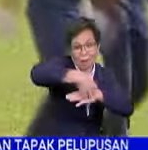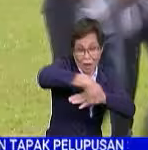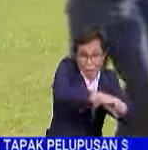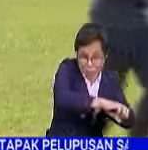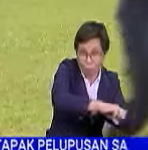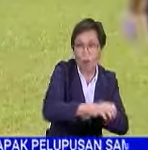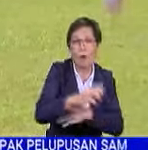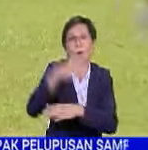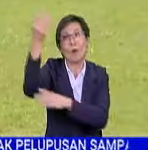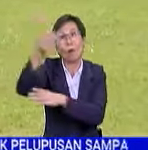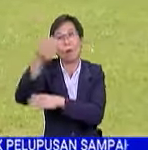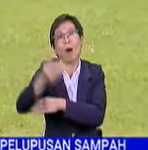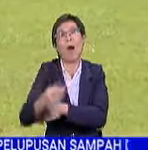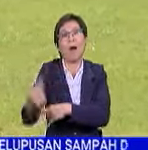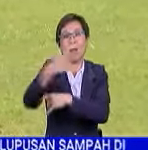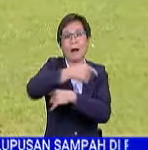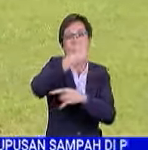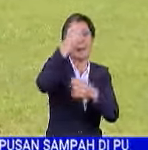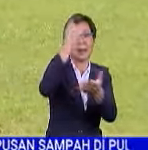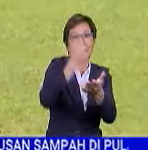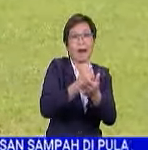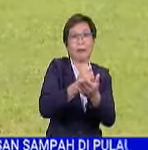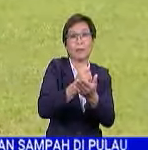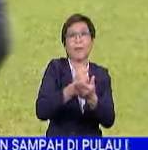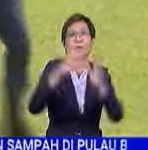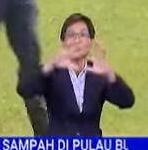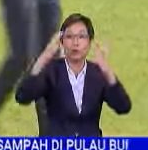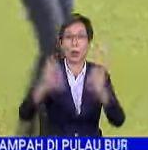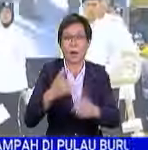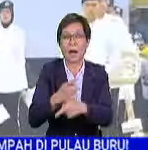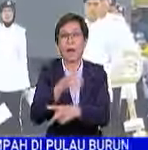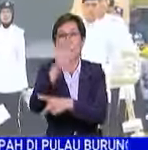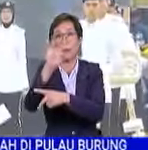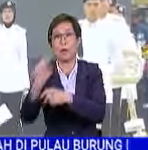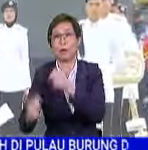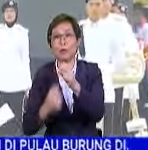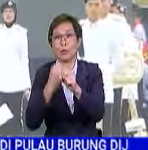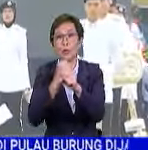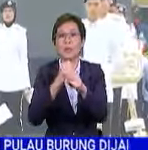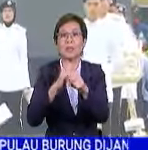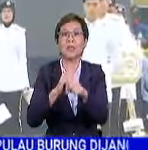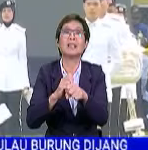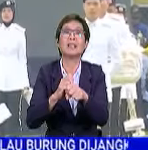Beliau berucap pada Majlis Hari Kastam Sedunia kali ke-40 di Kompleks Kastam Wilayah